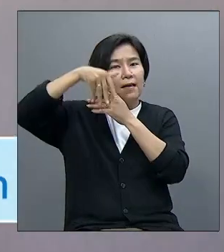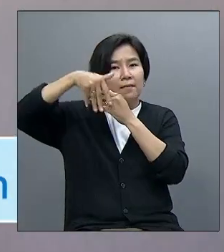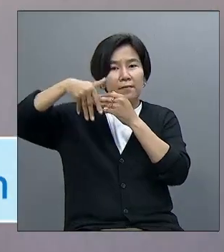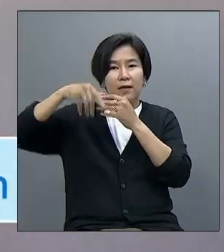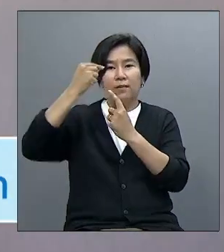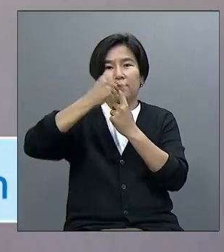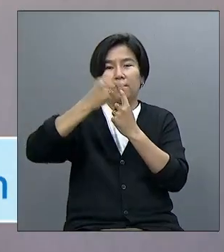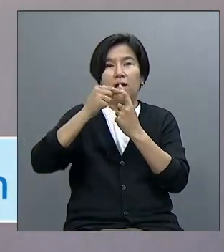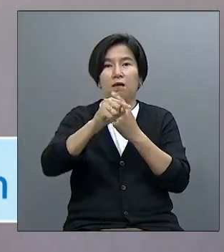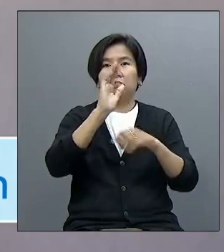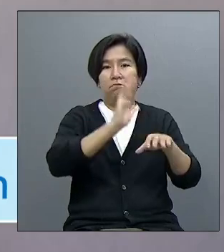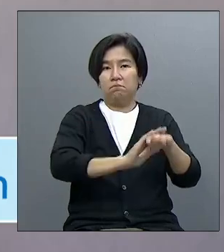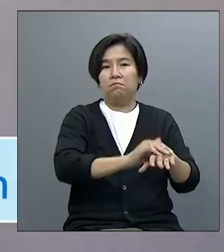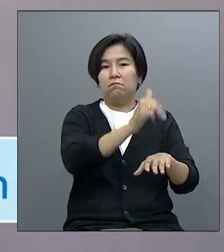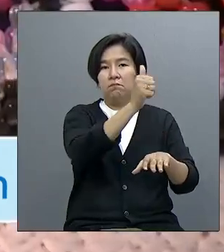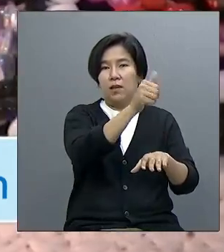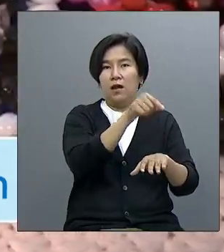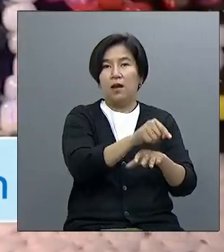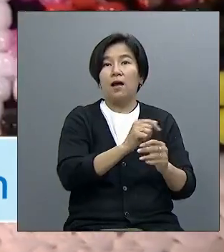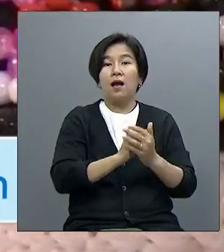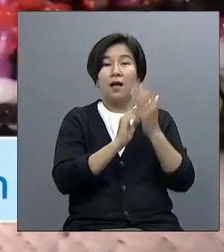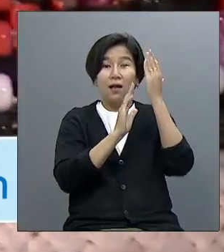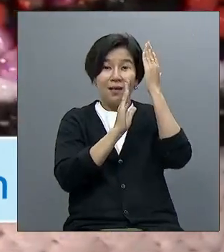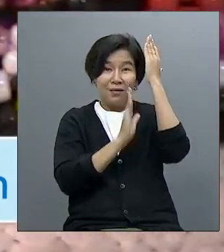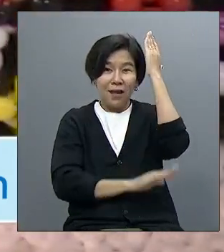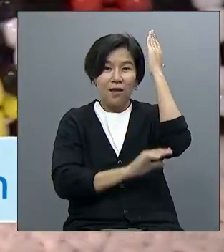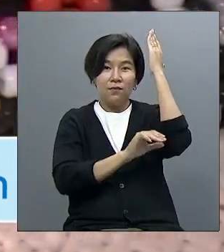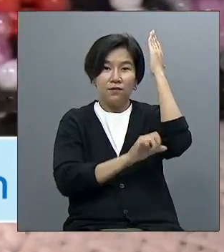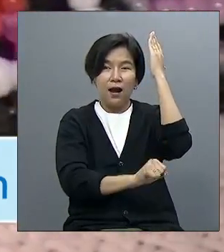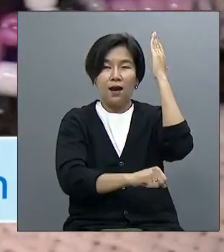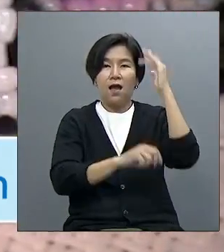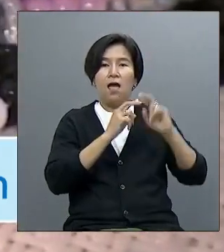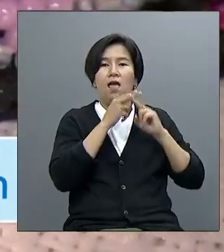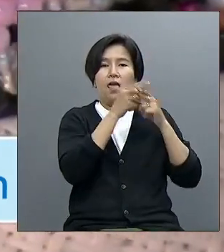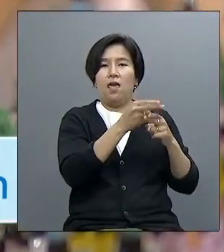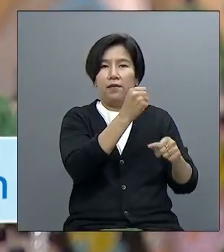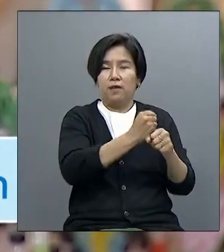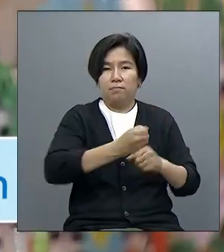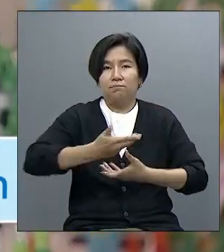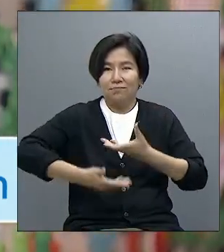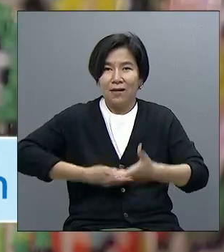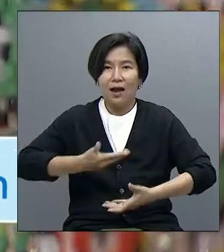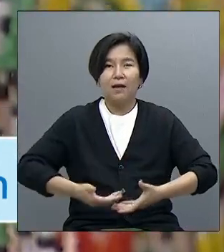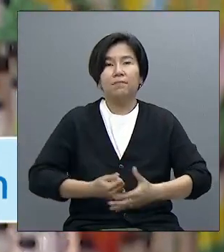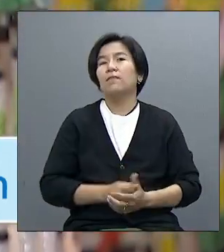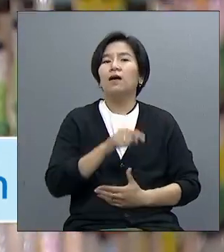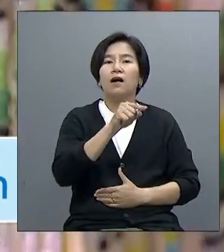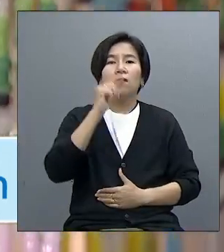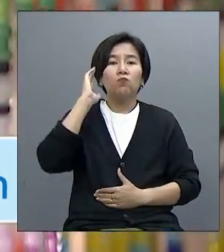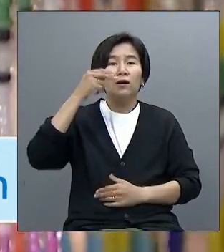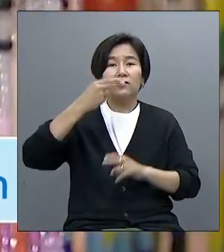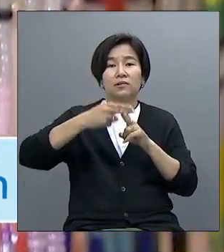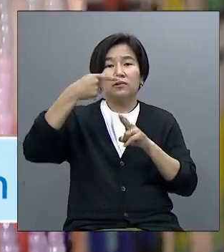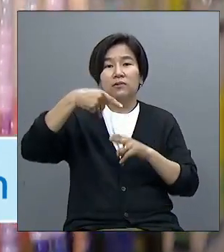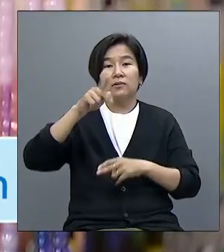ราชาวตำบลควนโสอำเภอควนเนียงจังหวัดสงขลาได้ออกแบบและทำขึ้นมาขายด้วยตัวเองครับคุณปรีชาเนี่ยเล่าให้ฟังนะครับว่าจุดเริ่ม